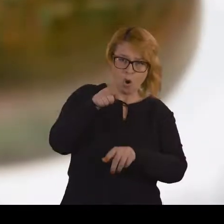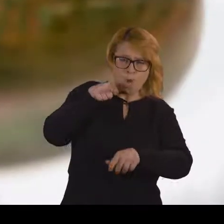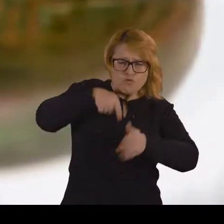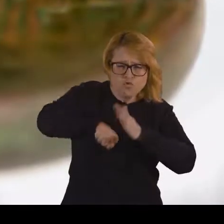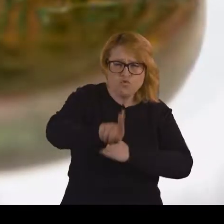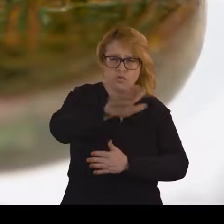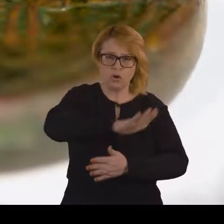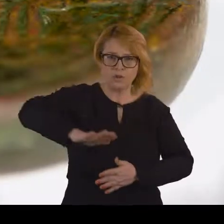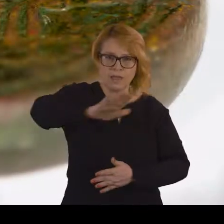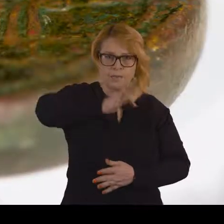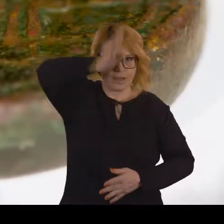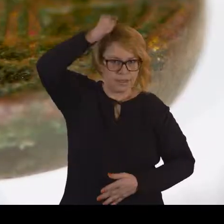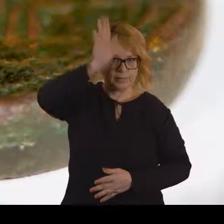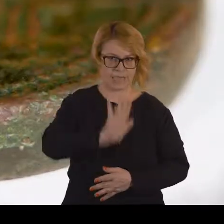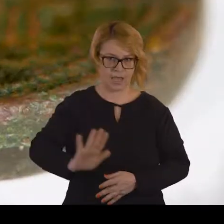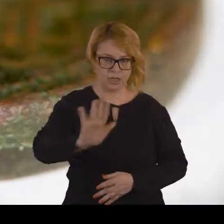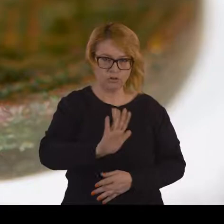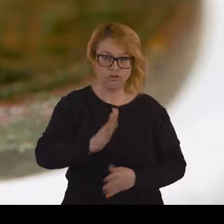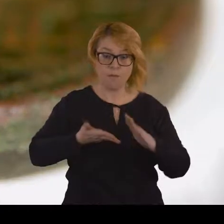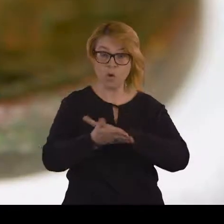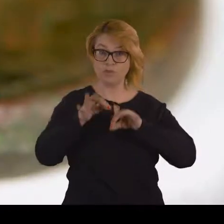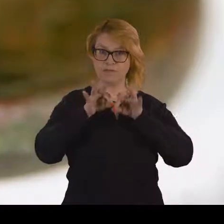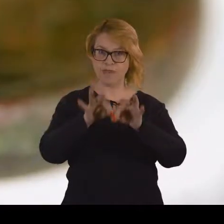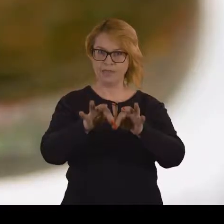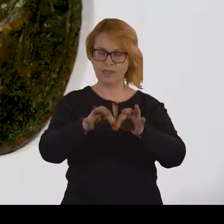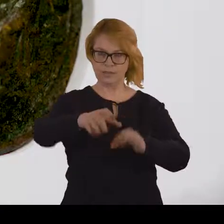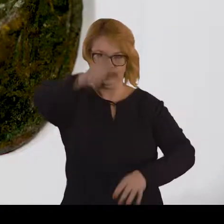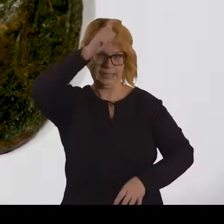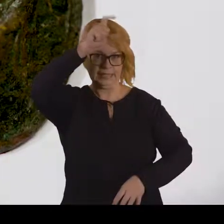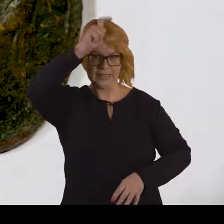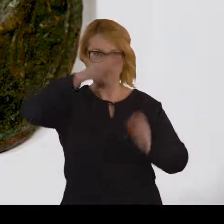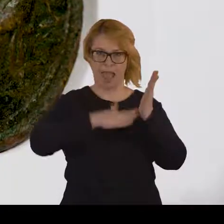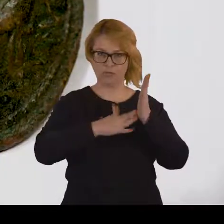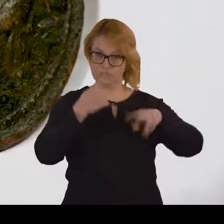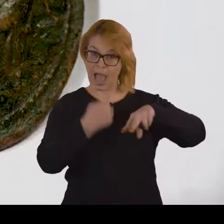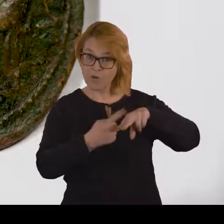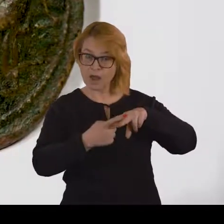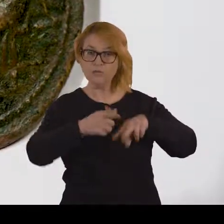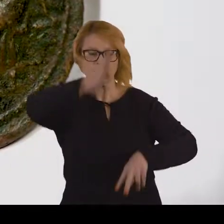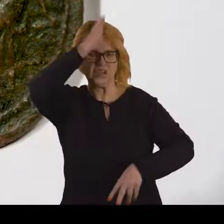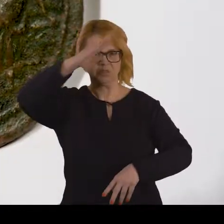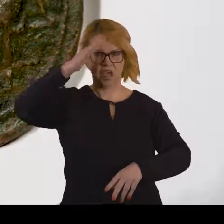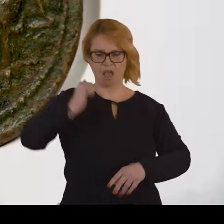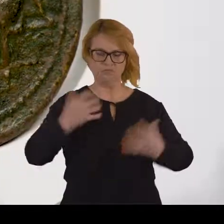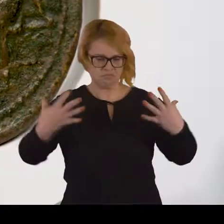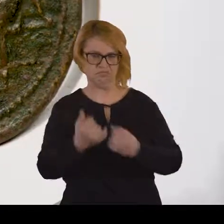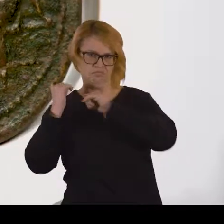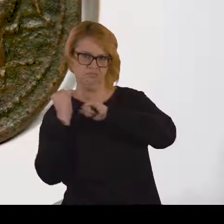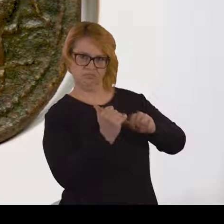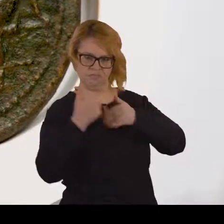vnútrozemia Rímskej ríše. Pod vedením cisára Marka Aurelia sa rímskej armáde podarilo tieto útoky